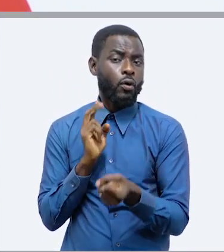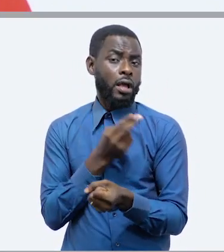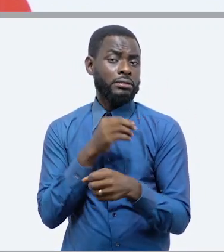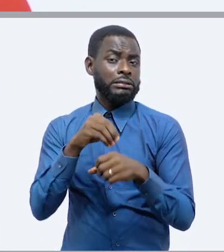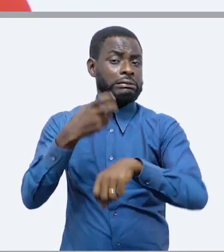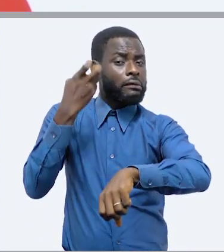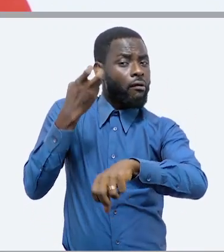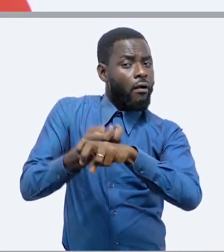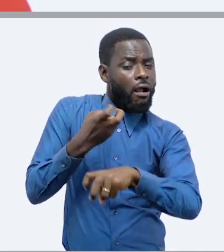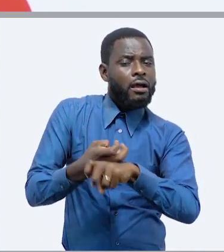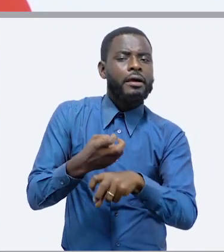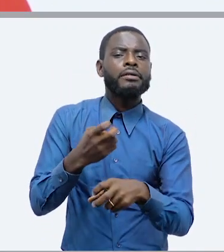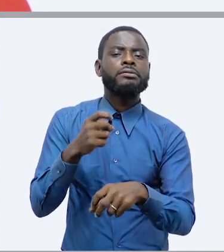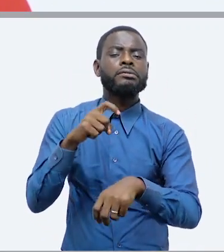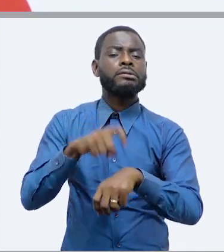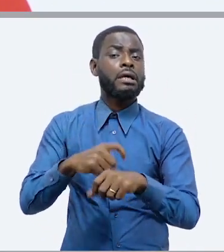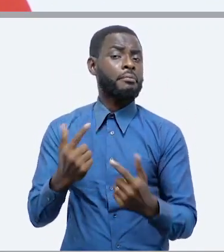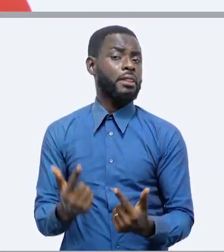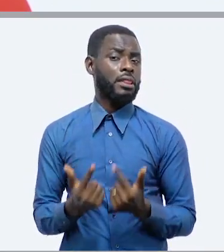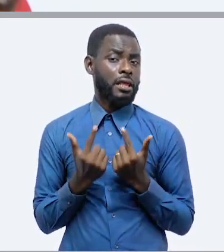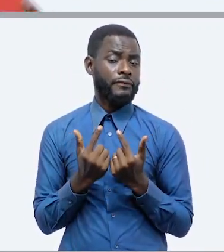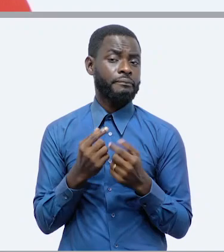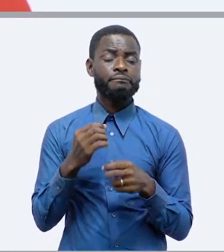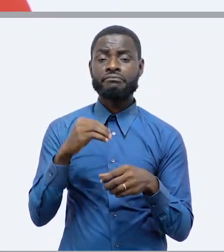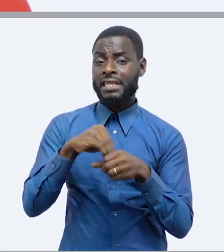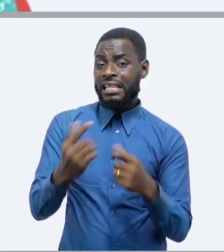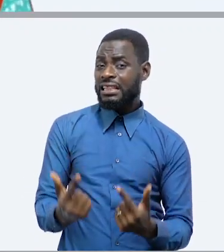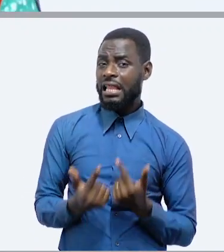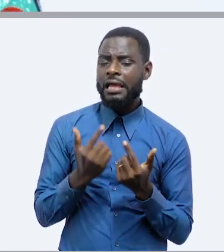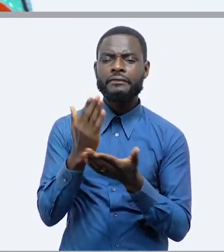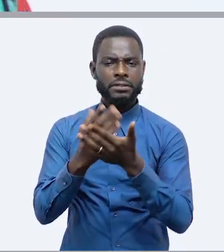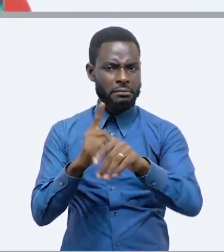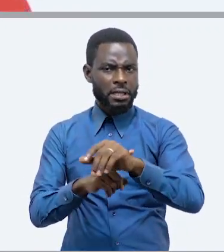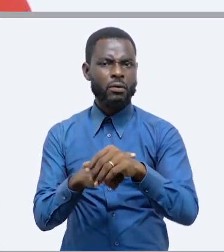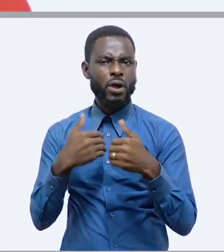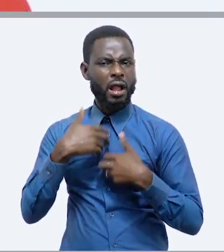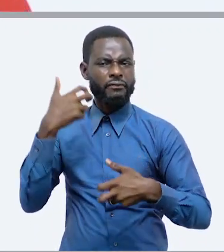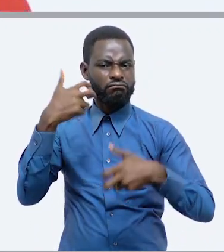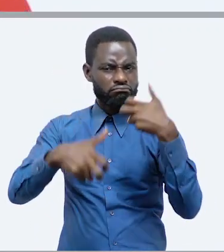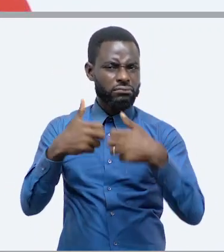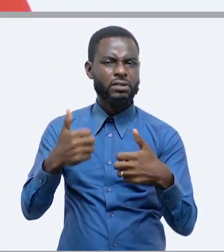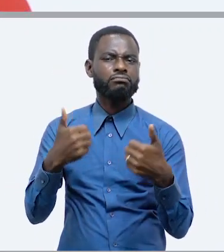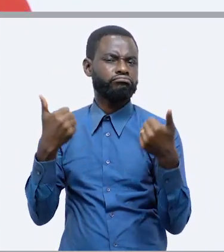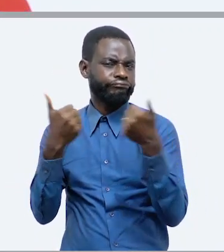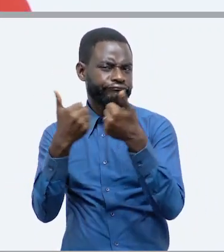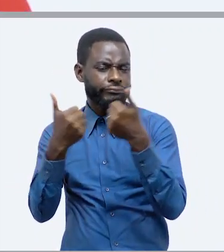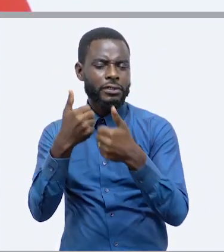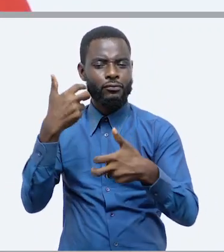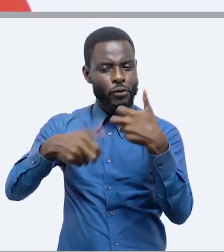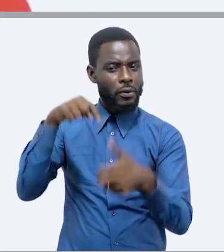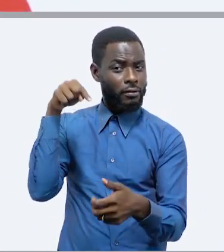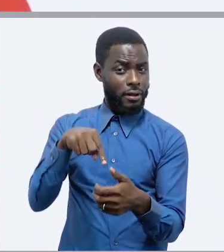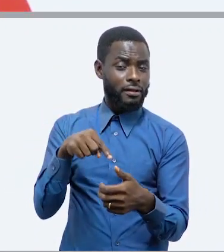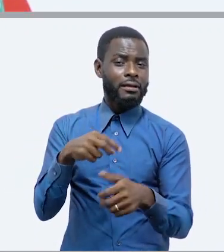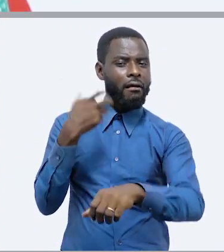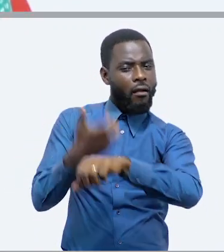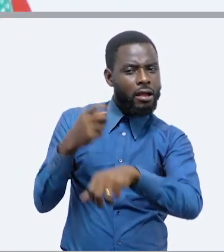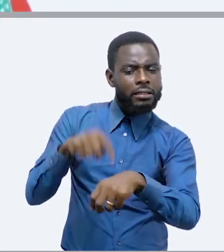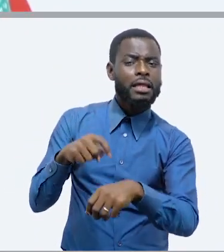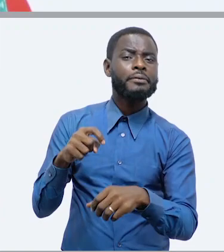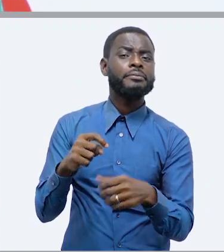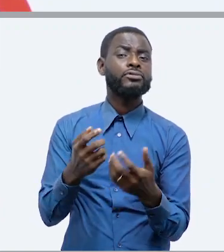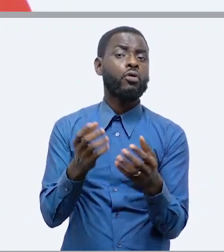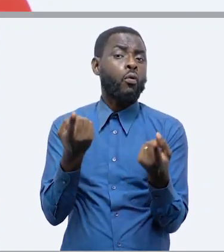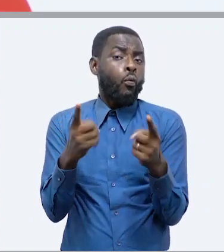babin shike srami. Ni ame bimi, no ni fiomi. Me ni wabanya wafi, wahabu. Te wabanya waye, wabu abu